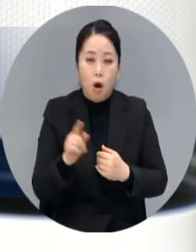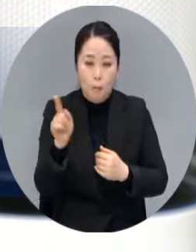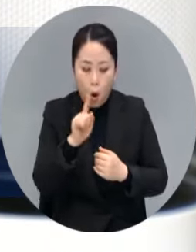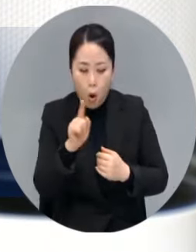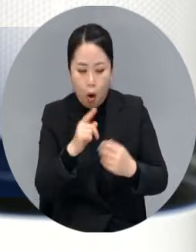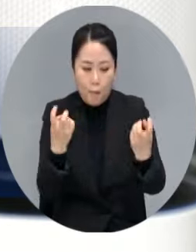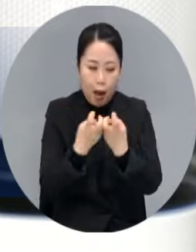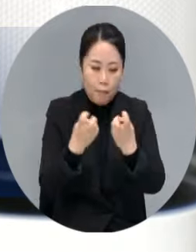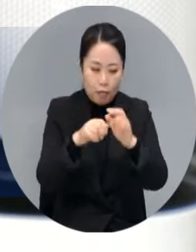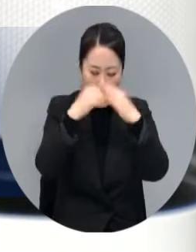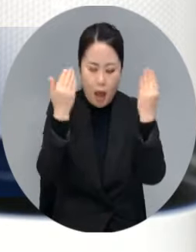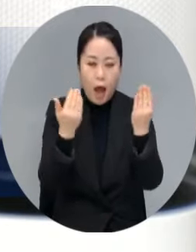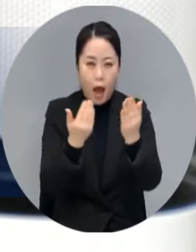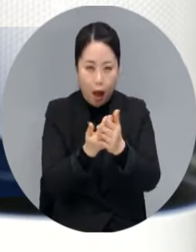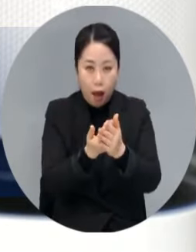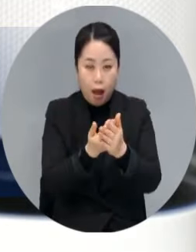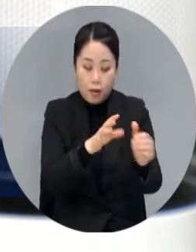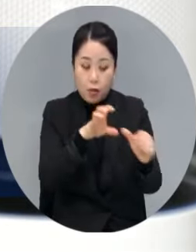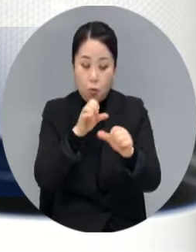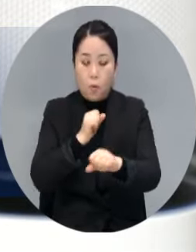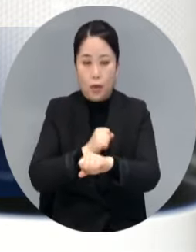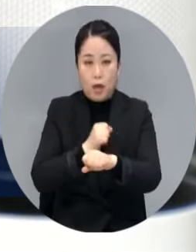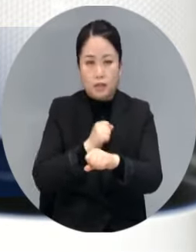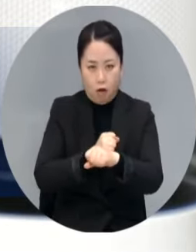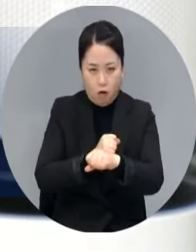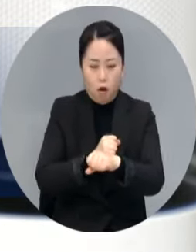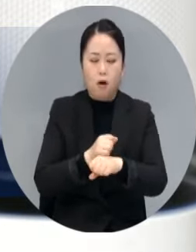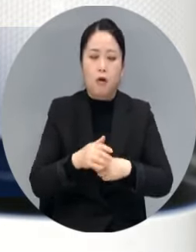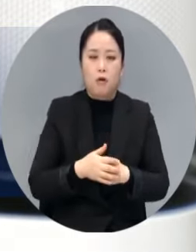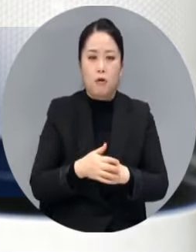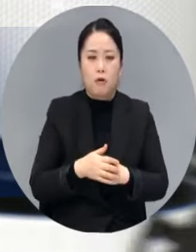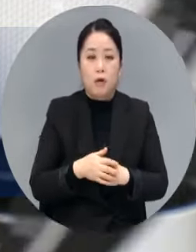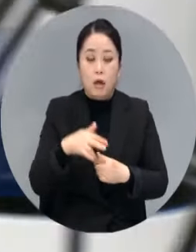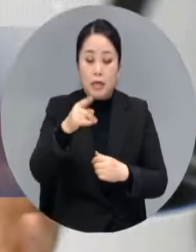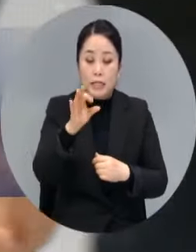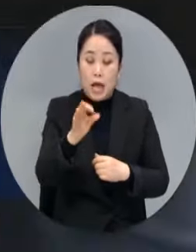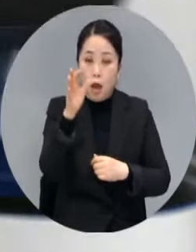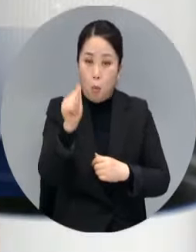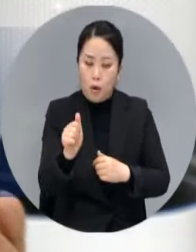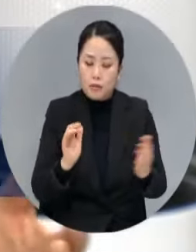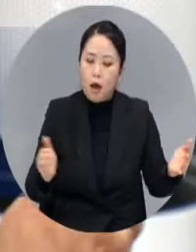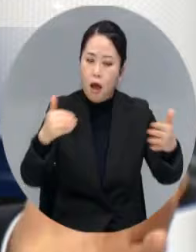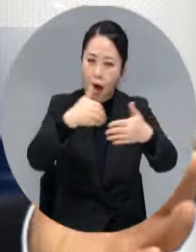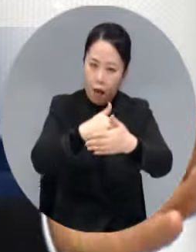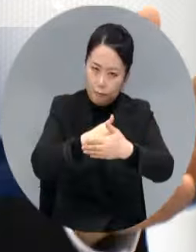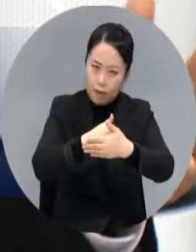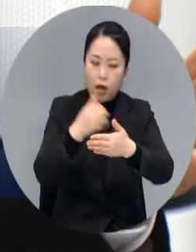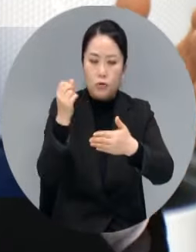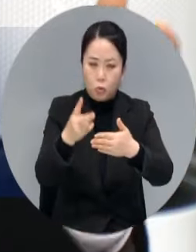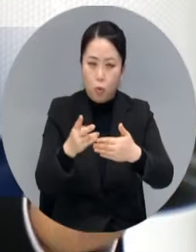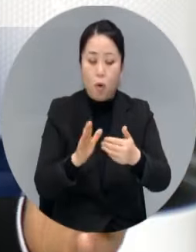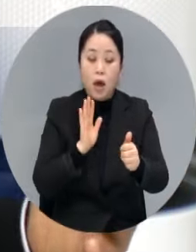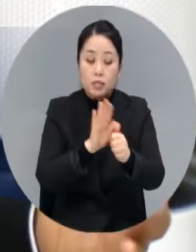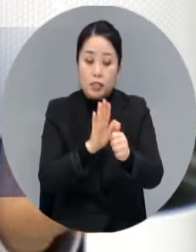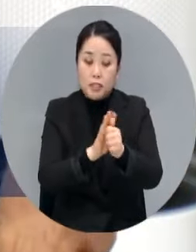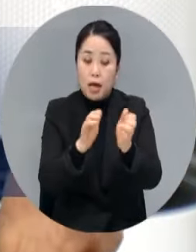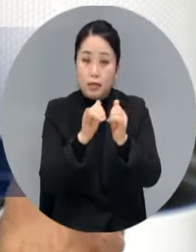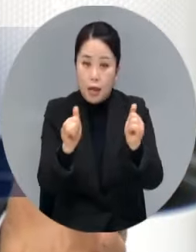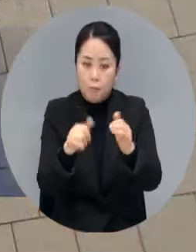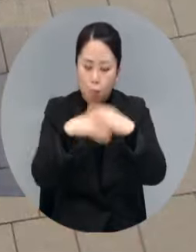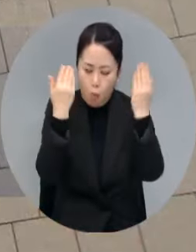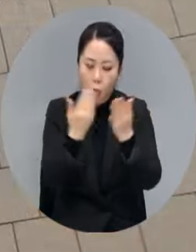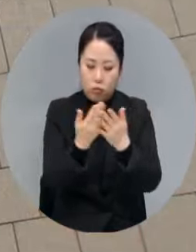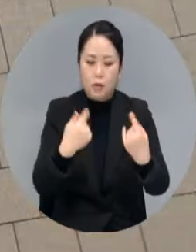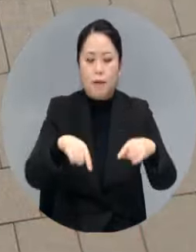수단과 방법을 가리지 않고 저는 장인화 회장을 안을 자신이 있고 장인화 회장을 지지했던 사람들을